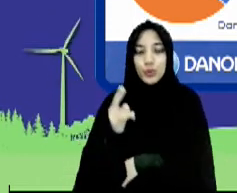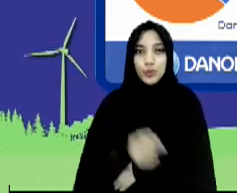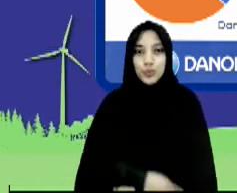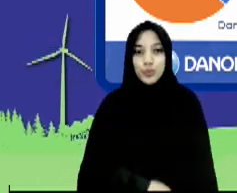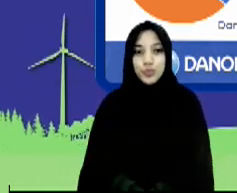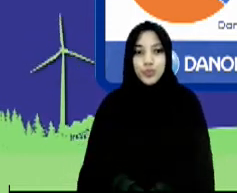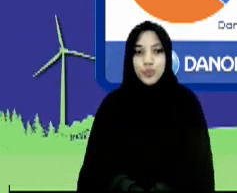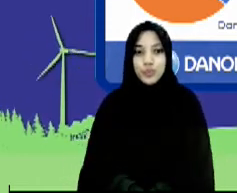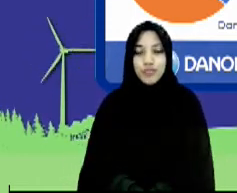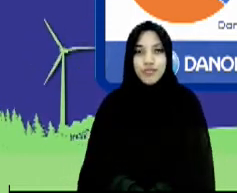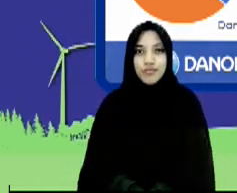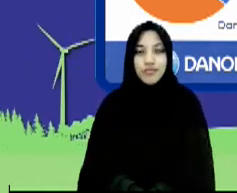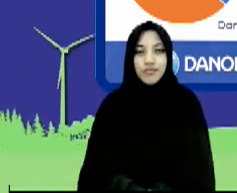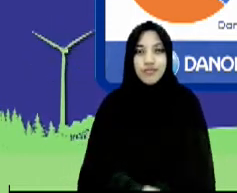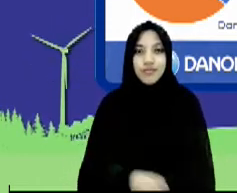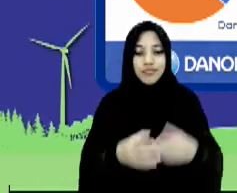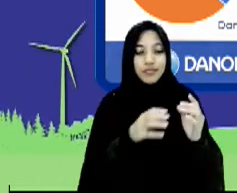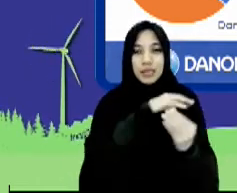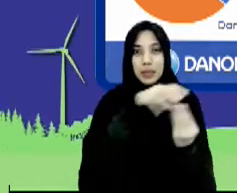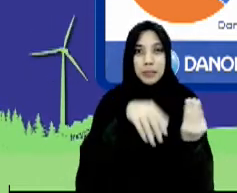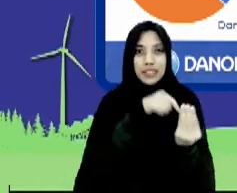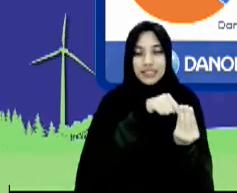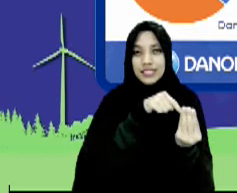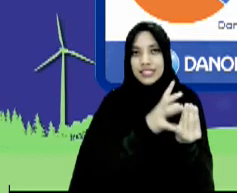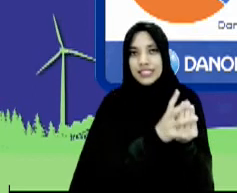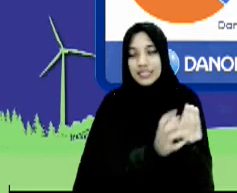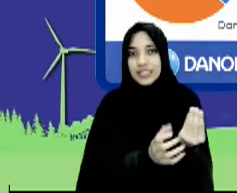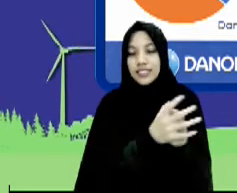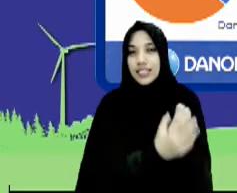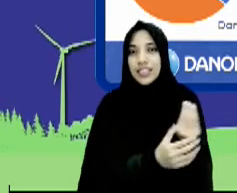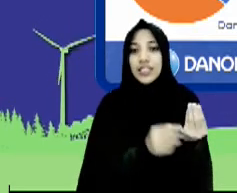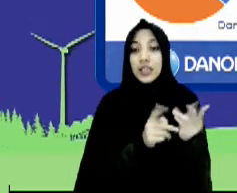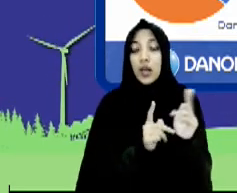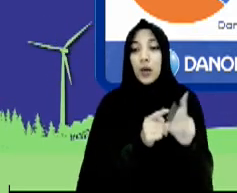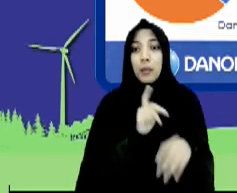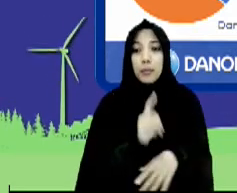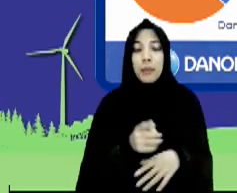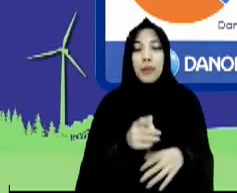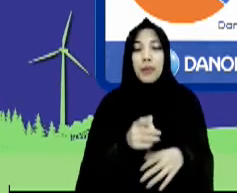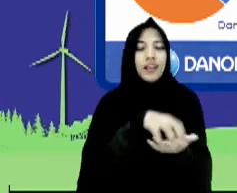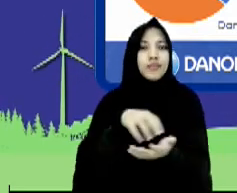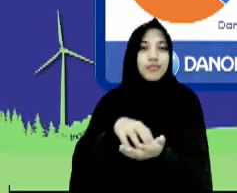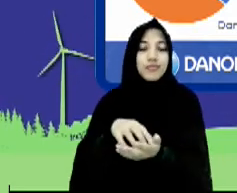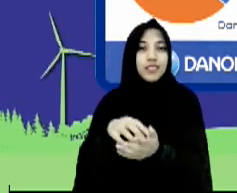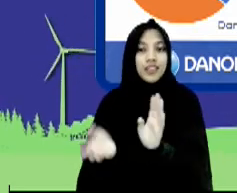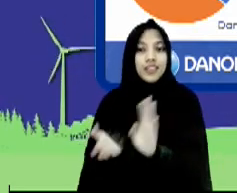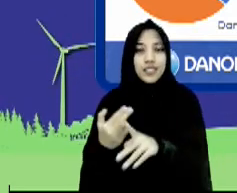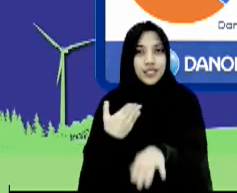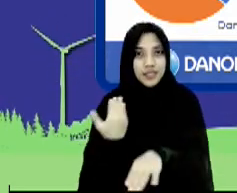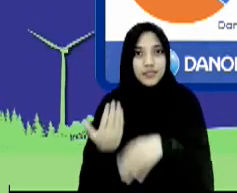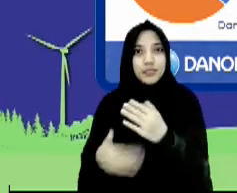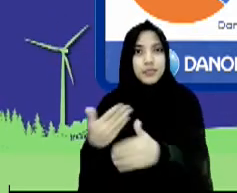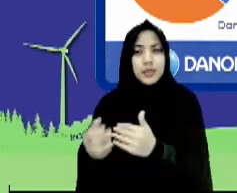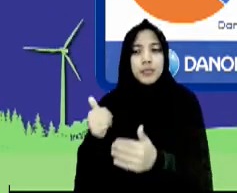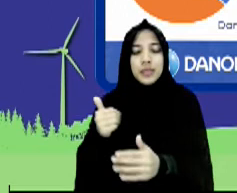kekemasan itu sendiri tapi juga sebenarnya ketika kita menggunakan recycle fiber itu kita juga menekan laju deforestation gitu